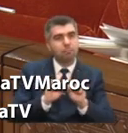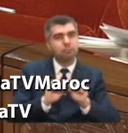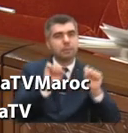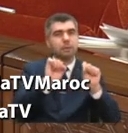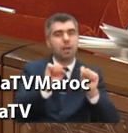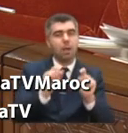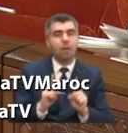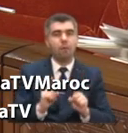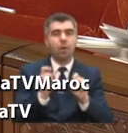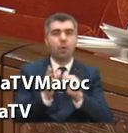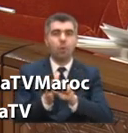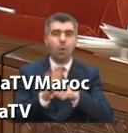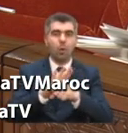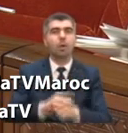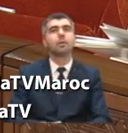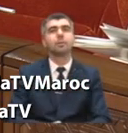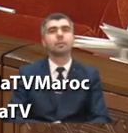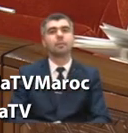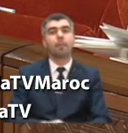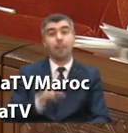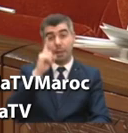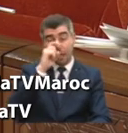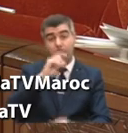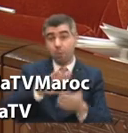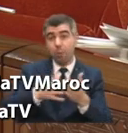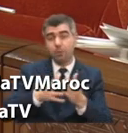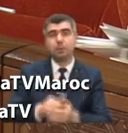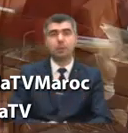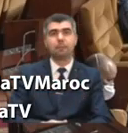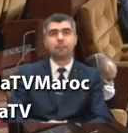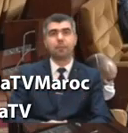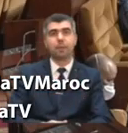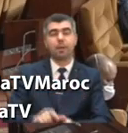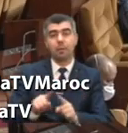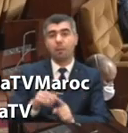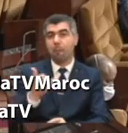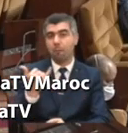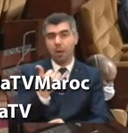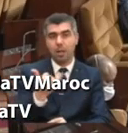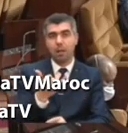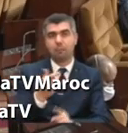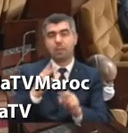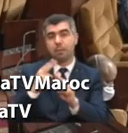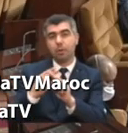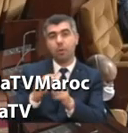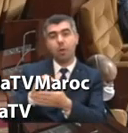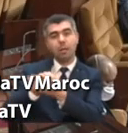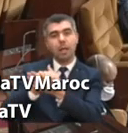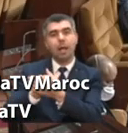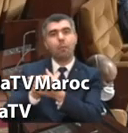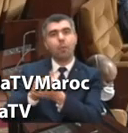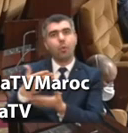بمخاطرها وتداعياتها، والتي تجسد بحق القيم التضامنية والروح الوطنية